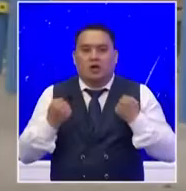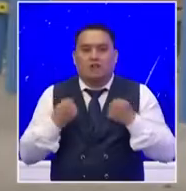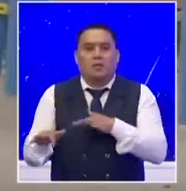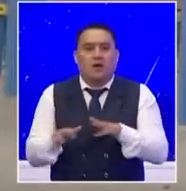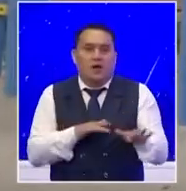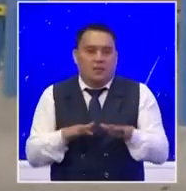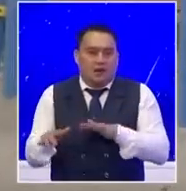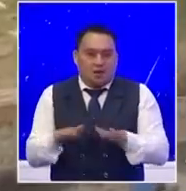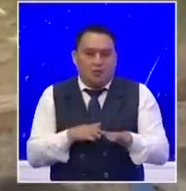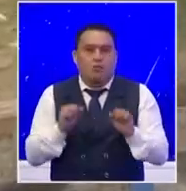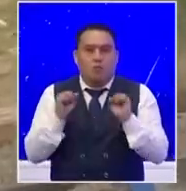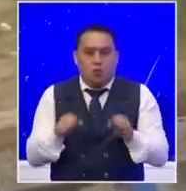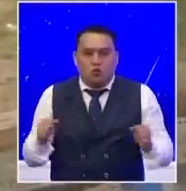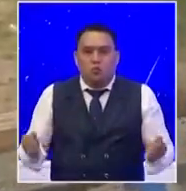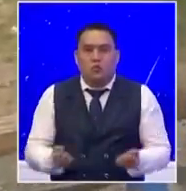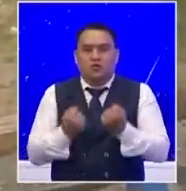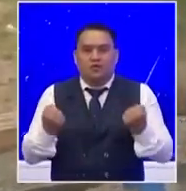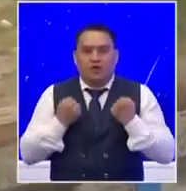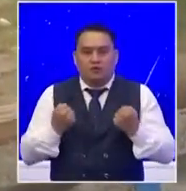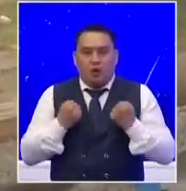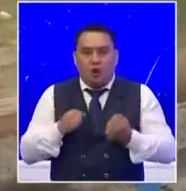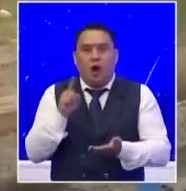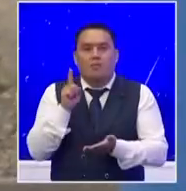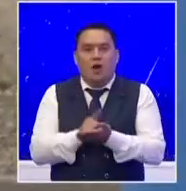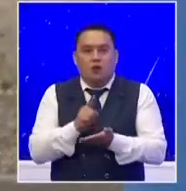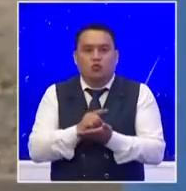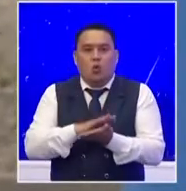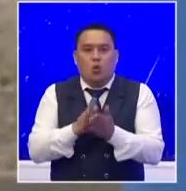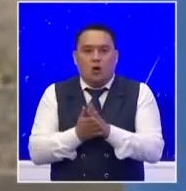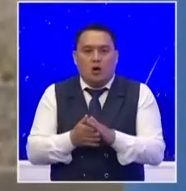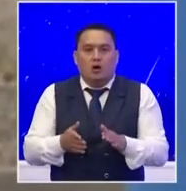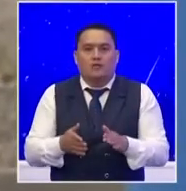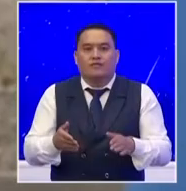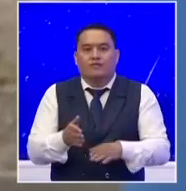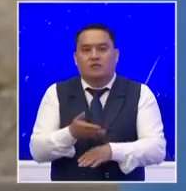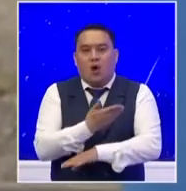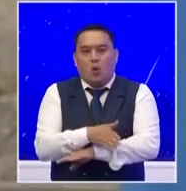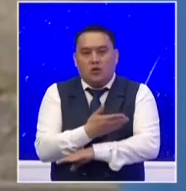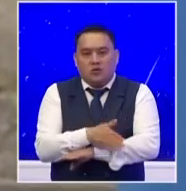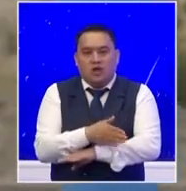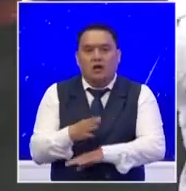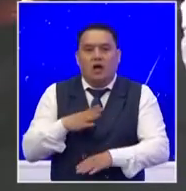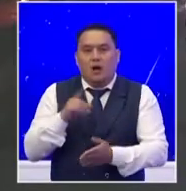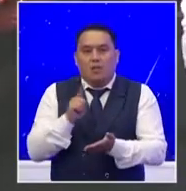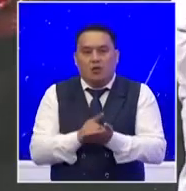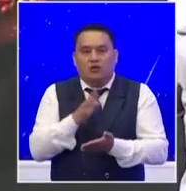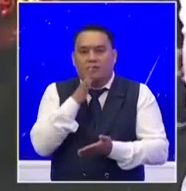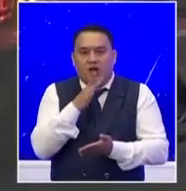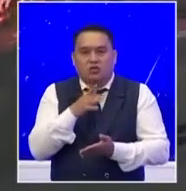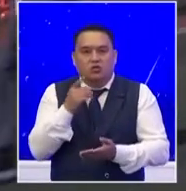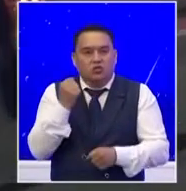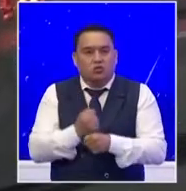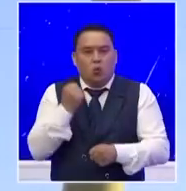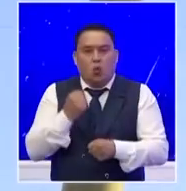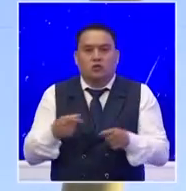спортивные мероприятия. Также можно поддержать физическую форму, обязательные условия на открытом воздухе. И если в период строгих